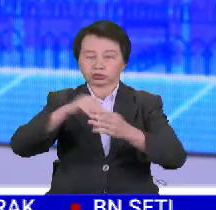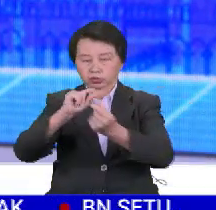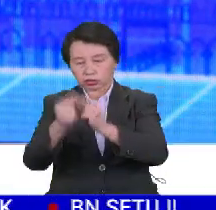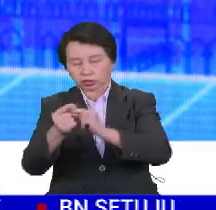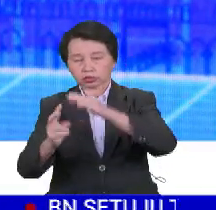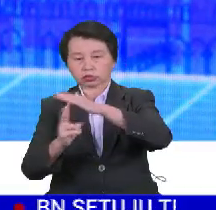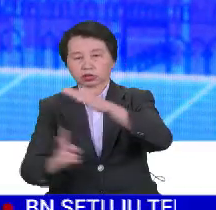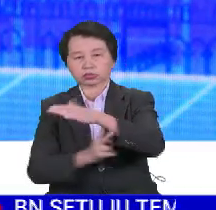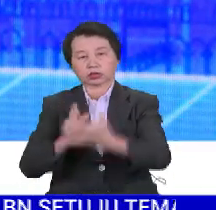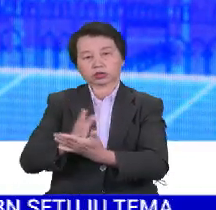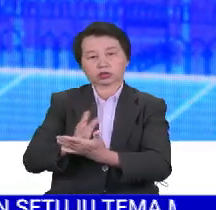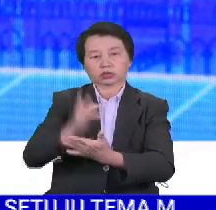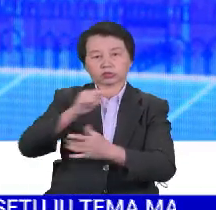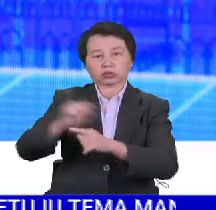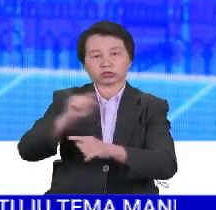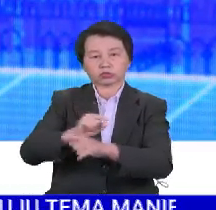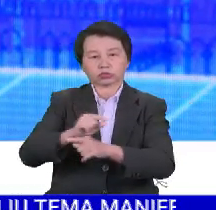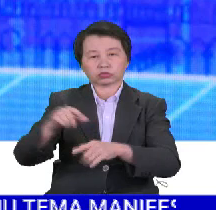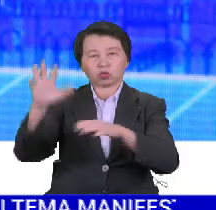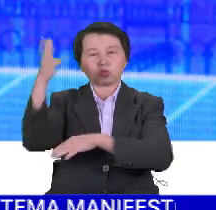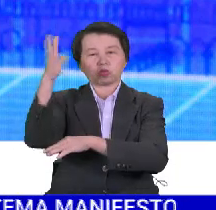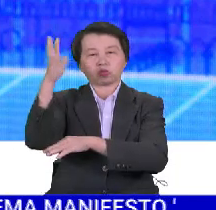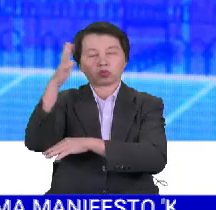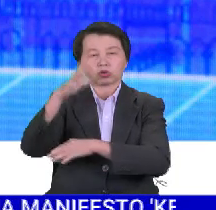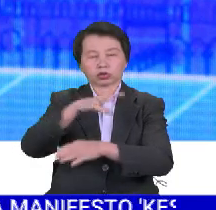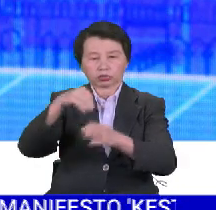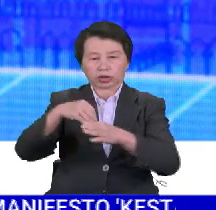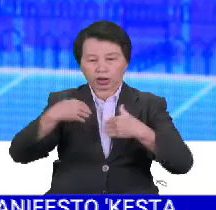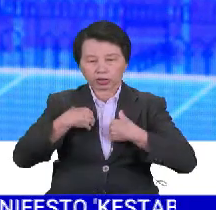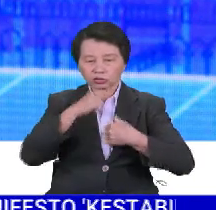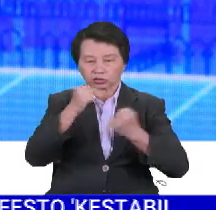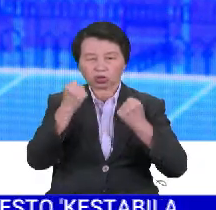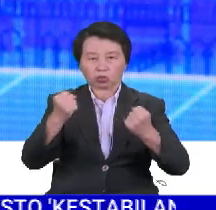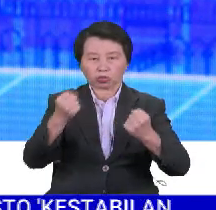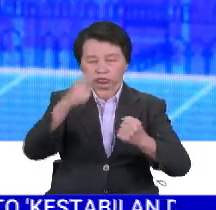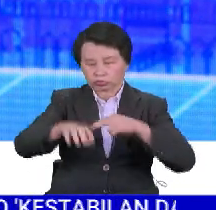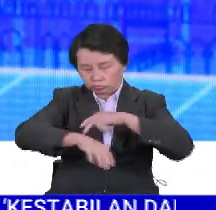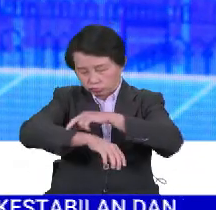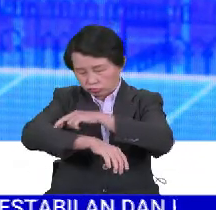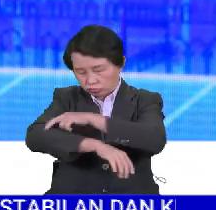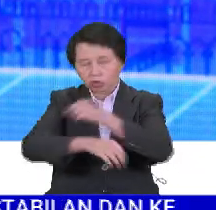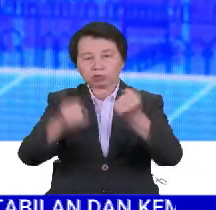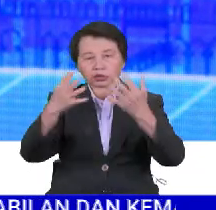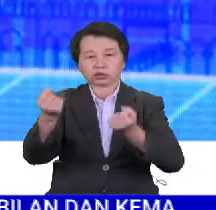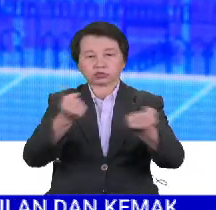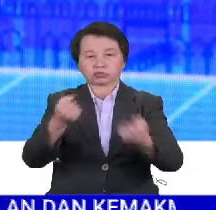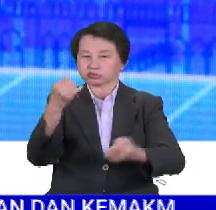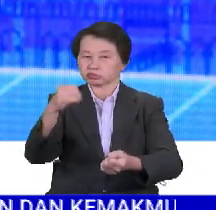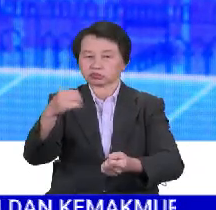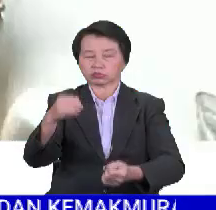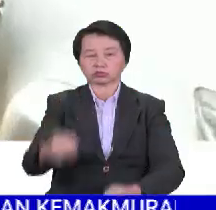menggantikan jambatan sementara kerana menggunakan batang pokok, termasuk ada yang tidak kukuh untuk dilalui banyak kenderaan.